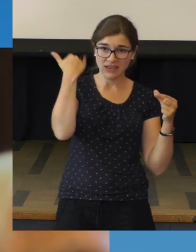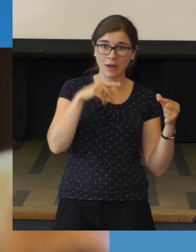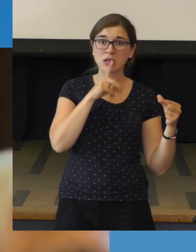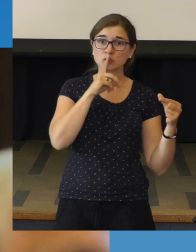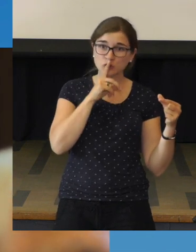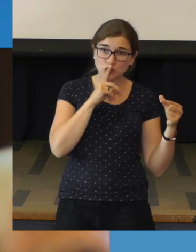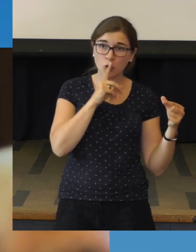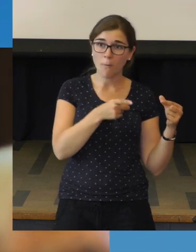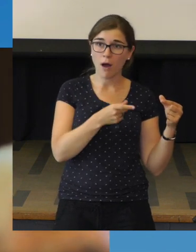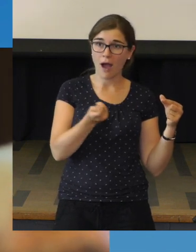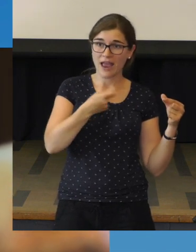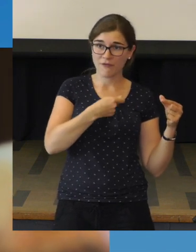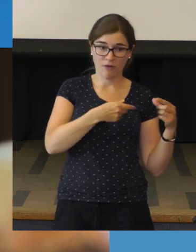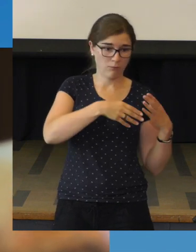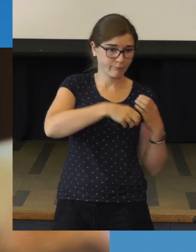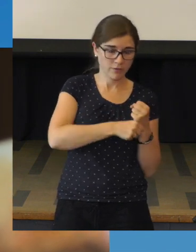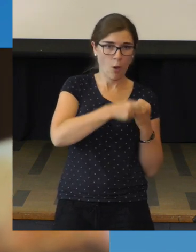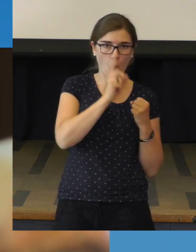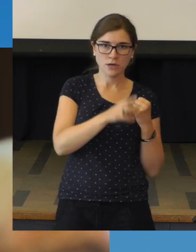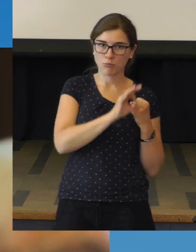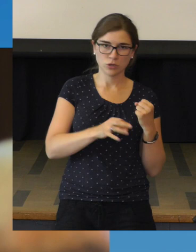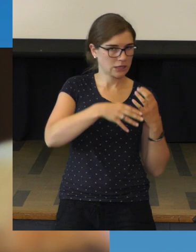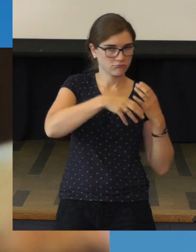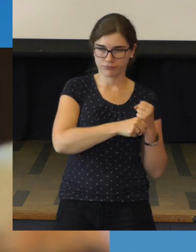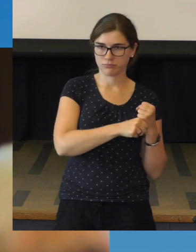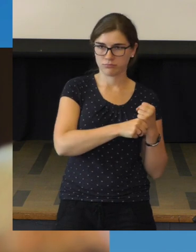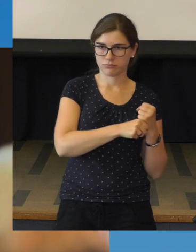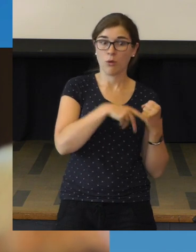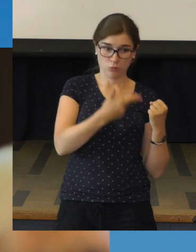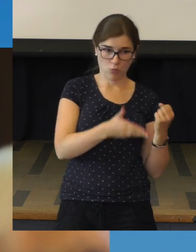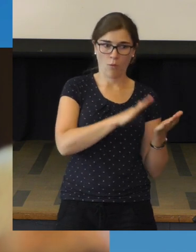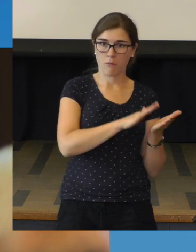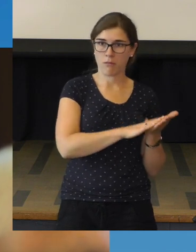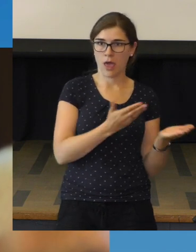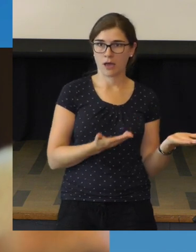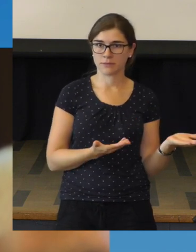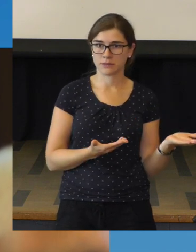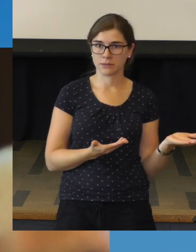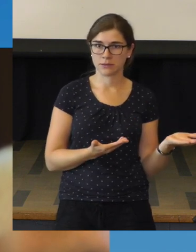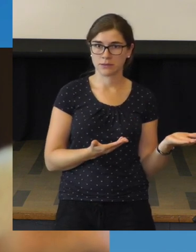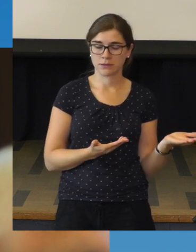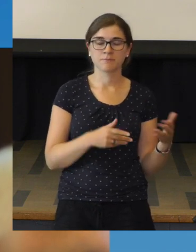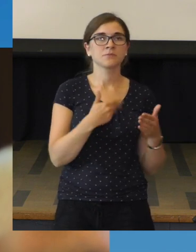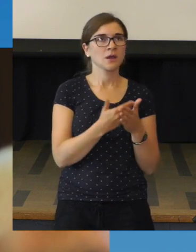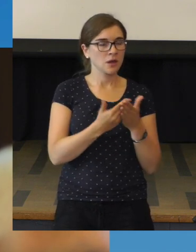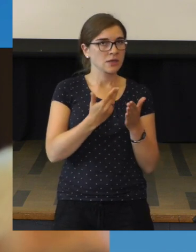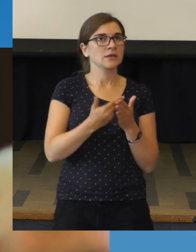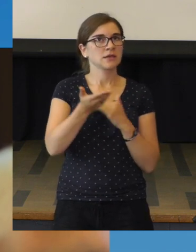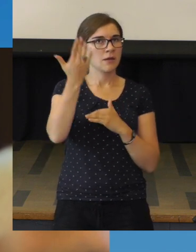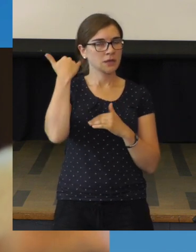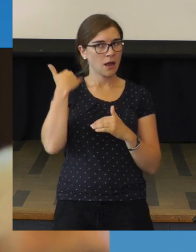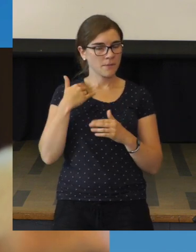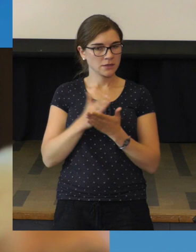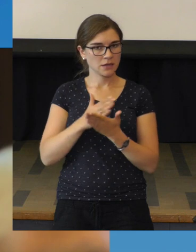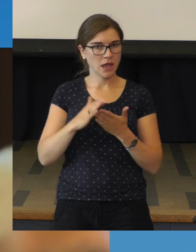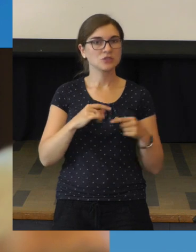100% verschlossen und bleibt auch verschlossen. Man hat sich dann dazu durchgerungen, sage ich mal, meine beiden anderen